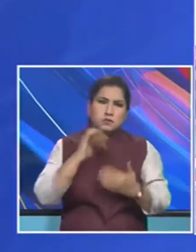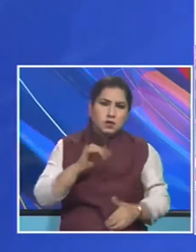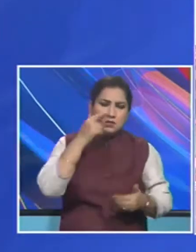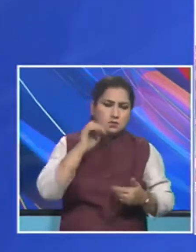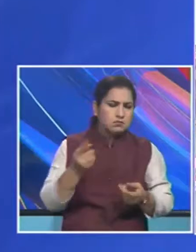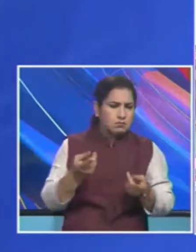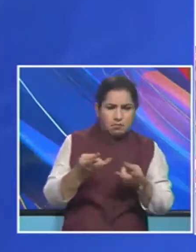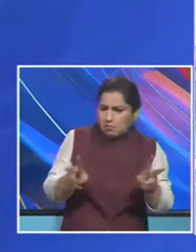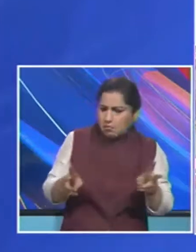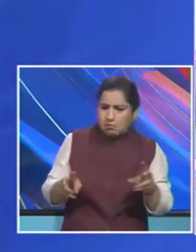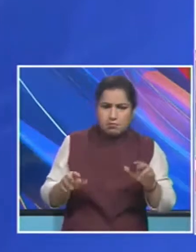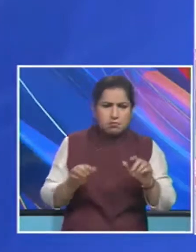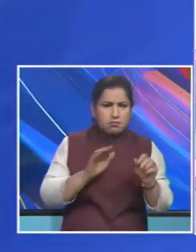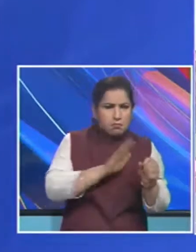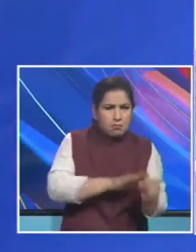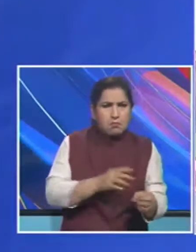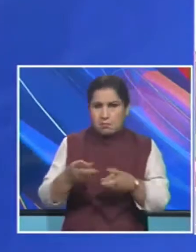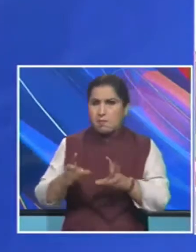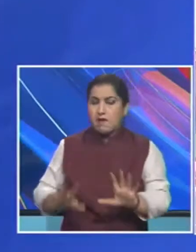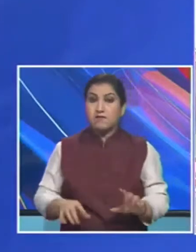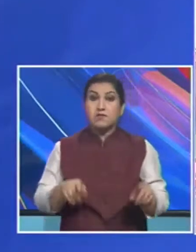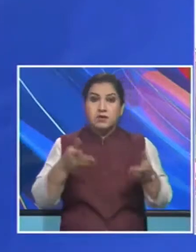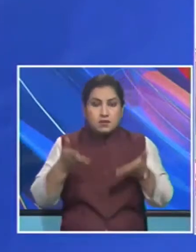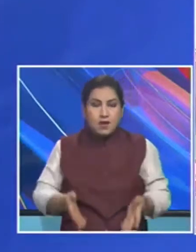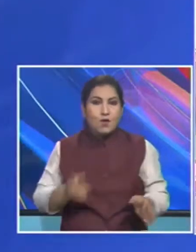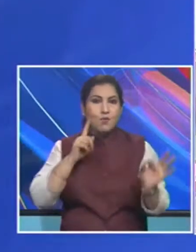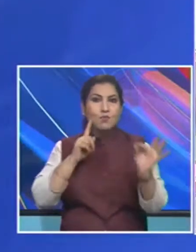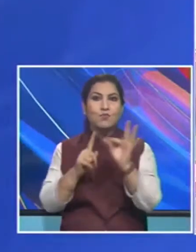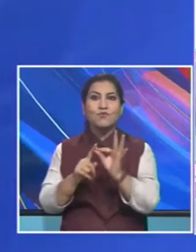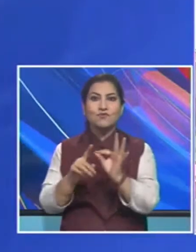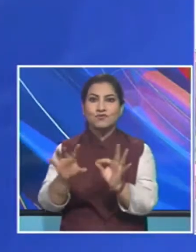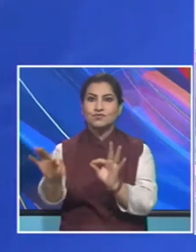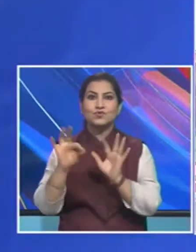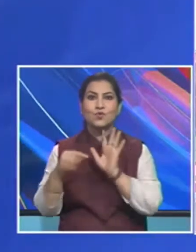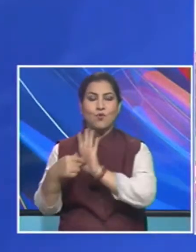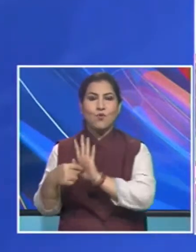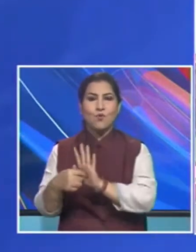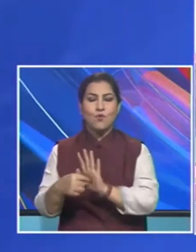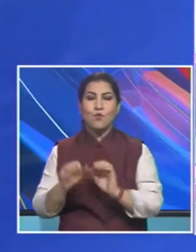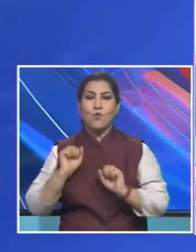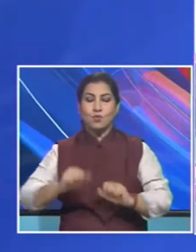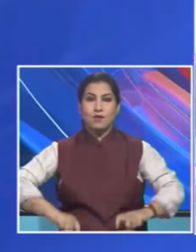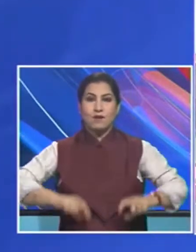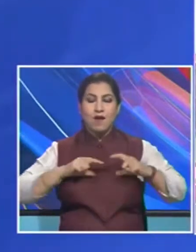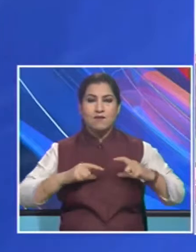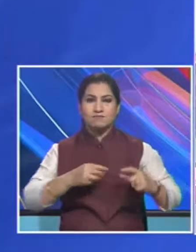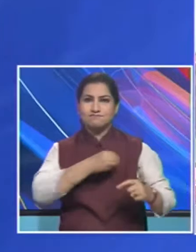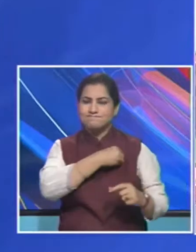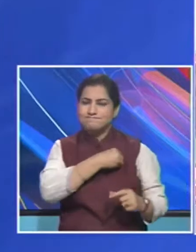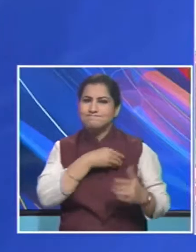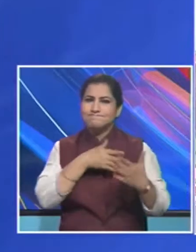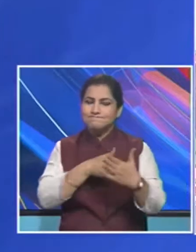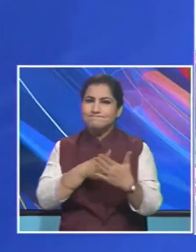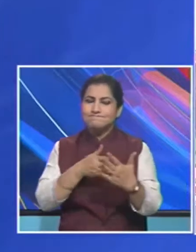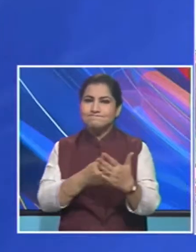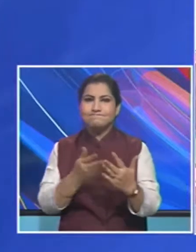ऐसे में बालिकाओं के सामने, महिलाओं के सामने संघर्ष और भी ज्यादा कठिन हो जाता